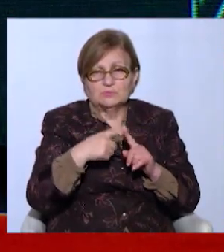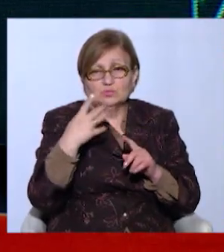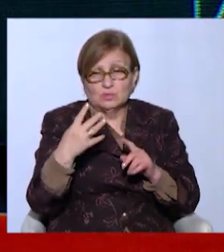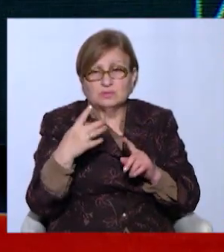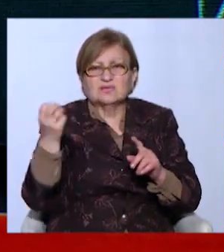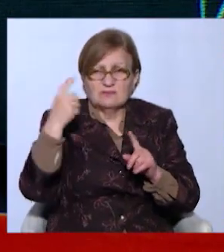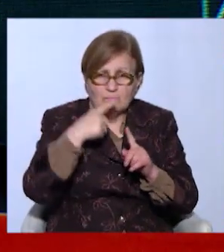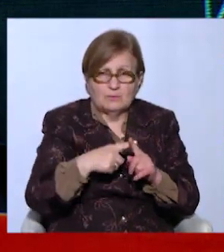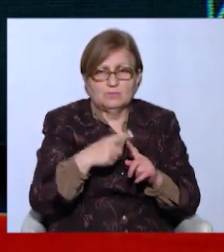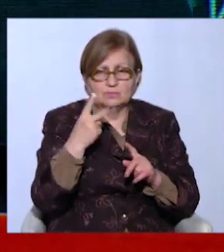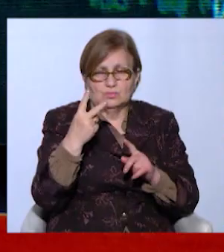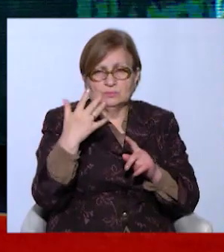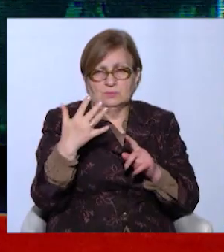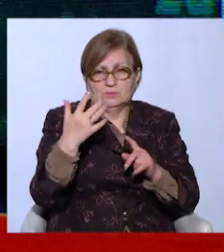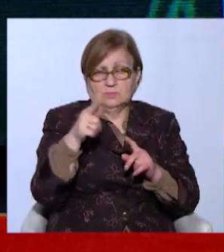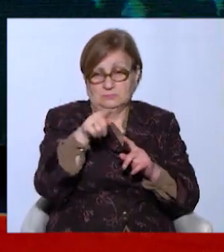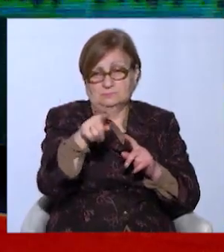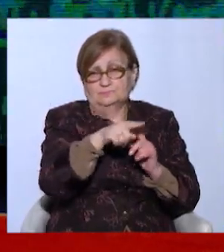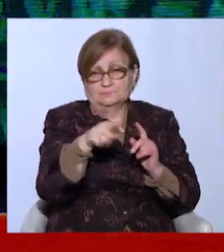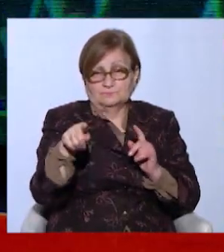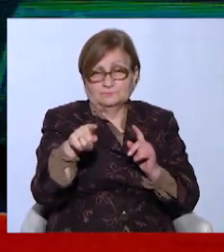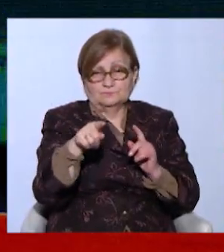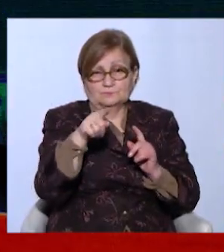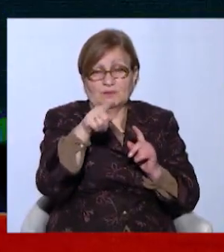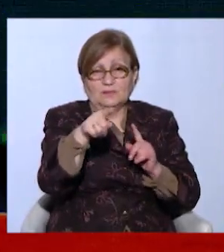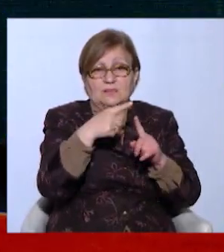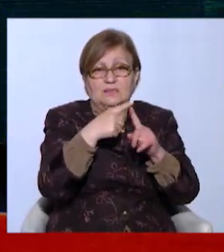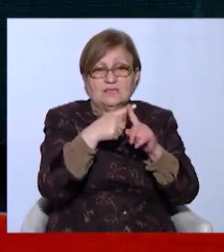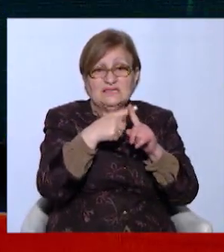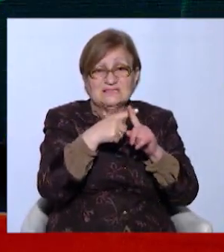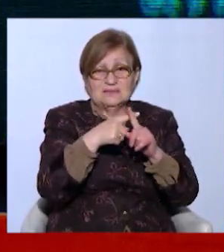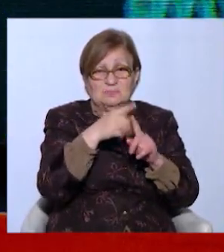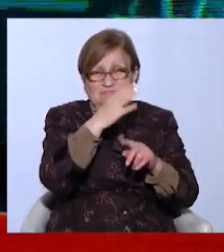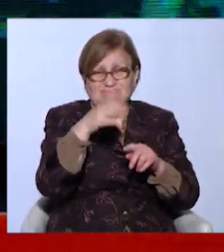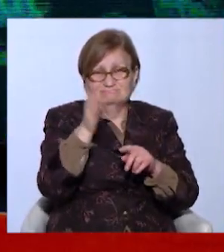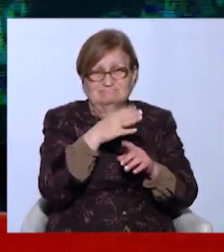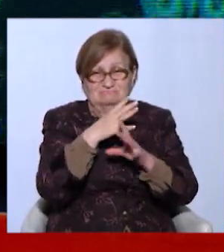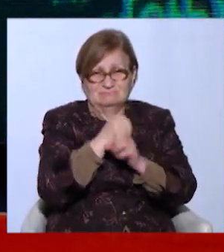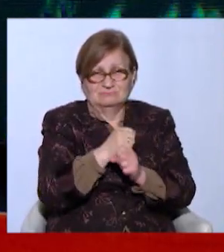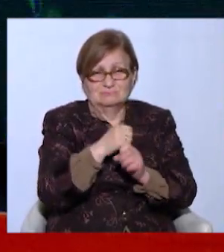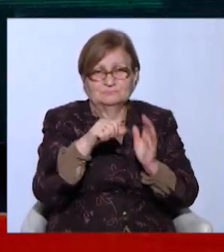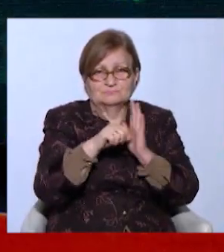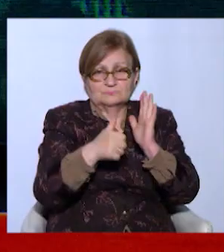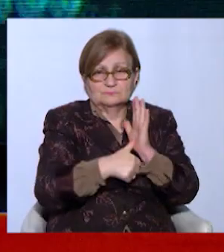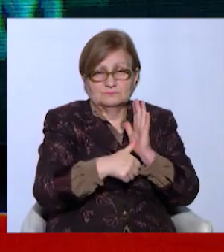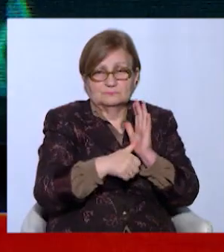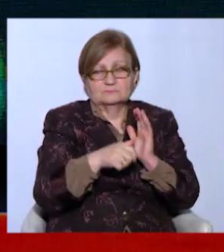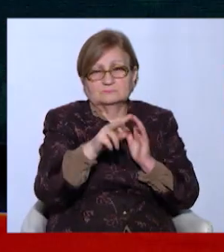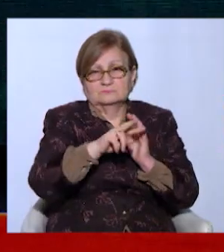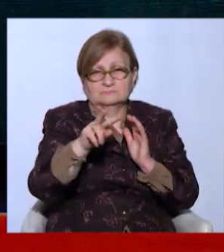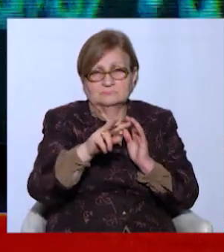პლუს 25. აქ x კვადრატები გაბათილდება 16 და 9,